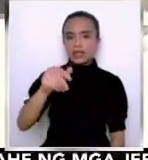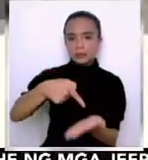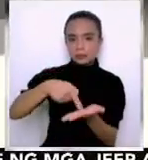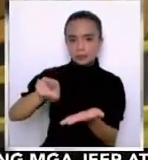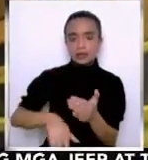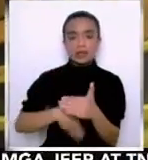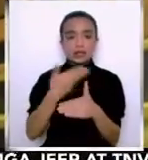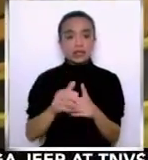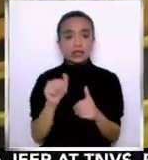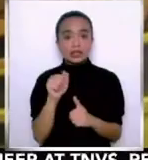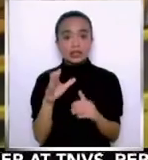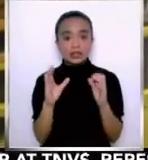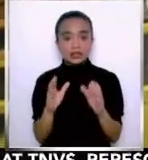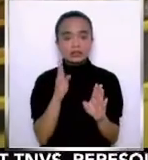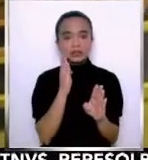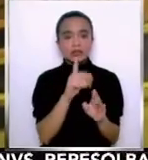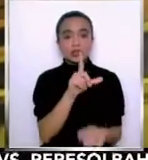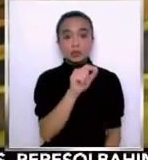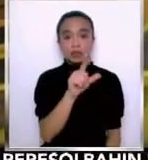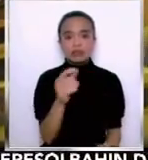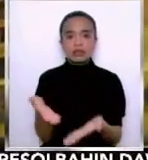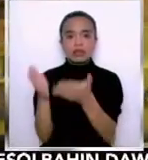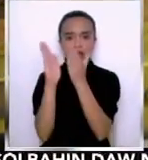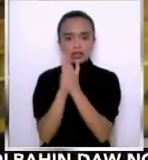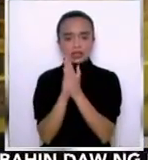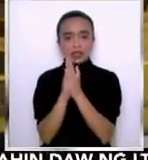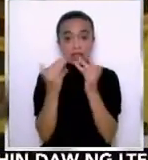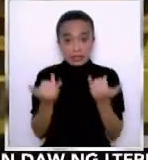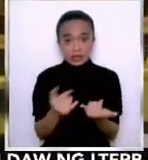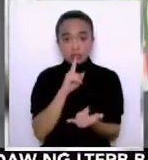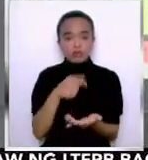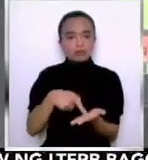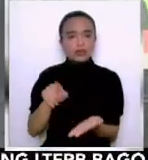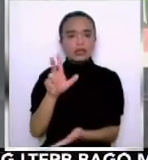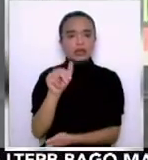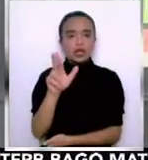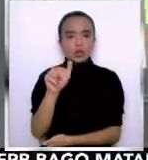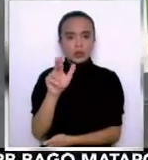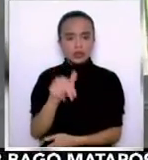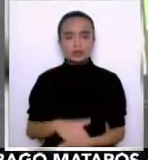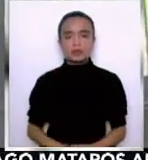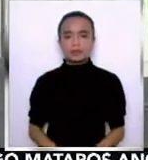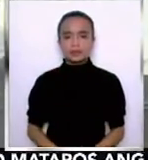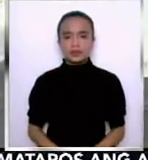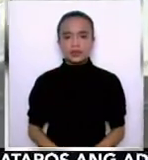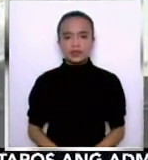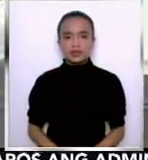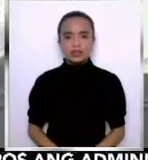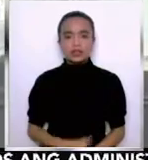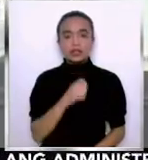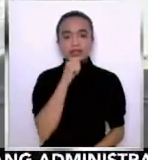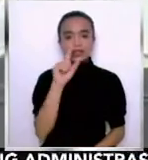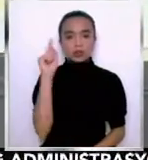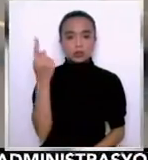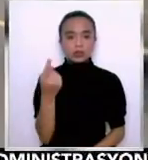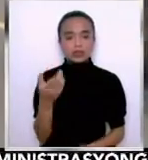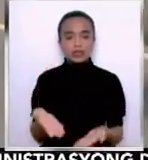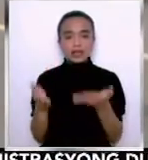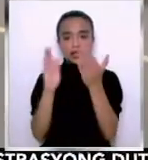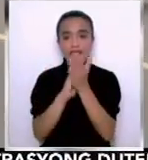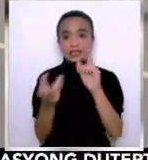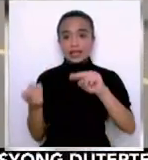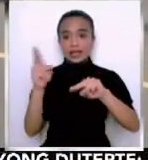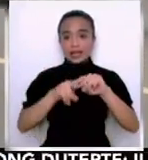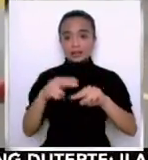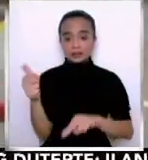bus, 20 pesos ang hinihingi mula sa kasalukuyang 13 pesos. Bukod pa yan sa hinihinging halos pisong dagdag sa kada